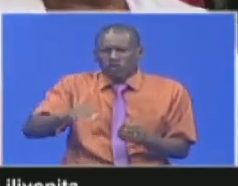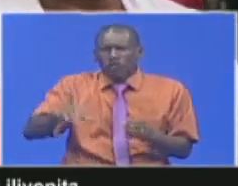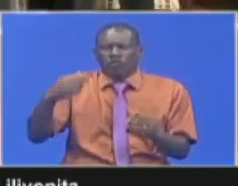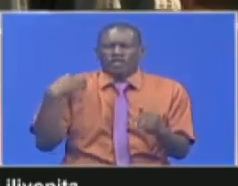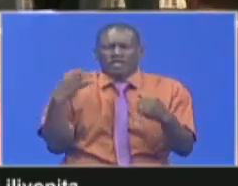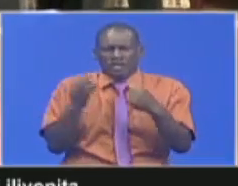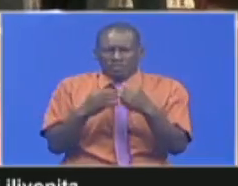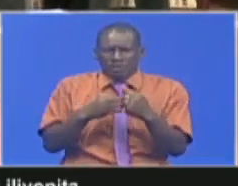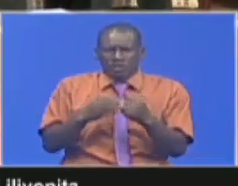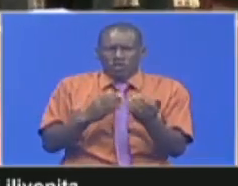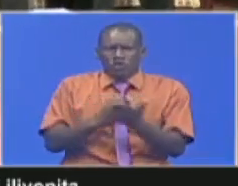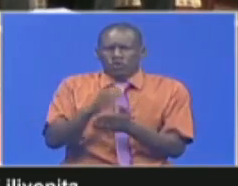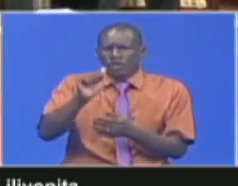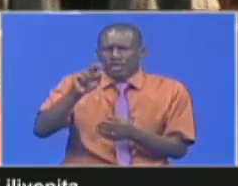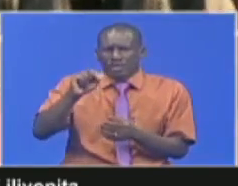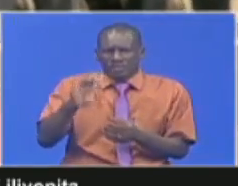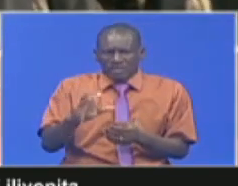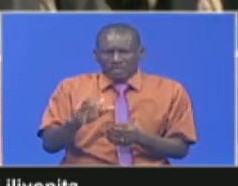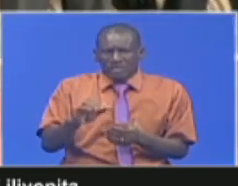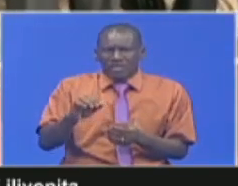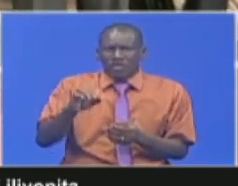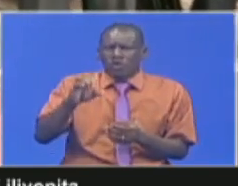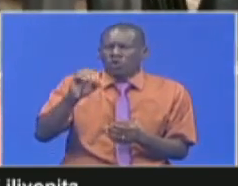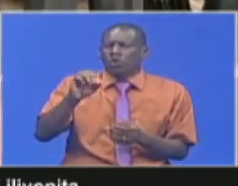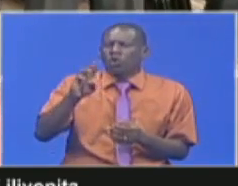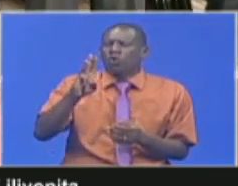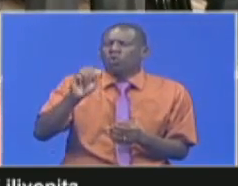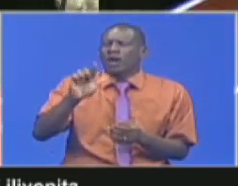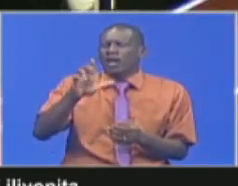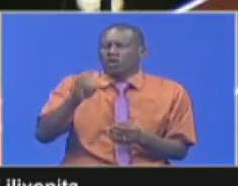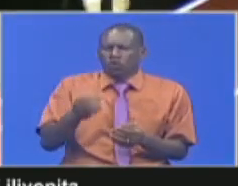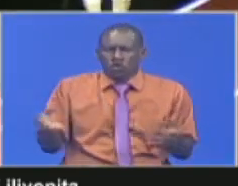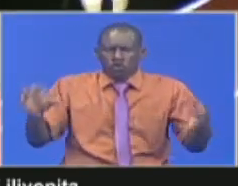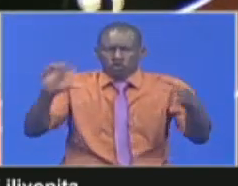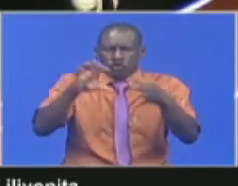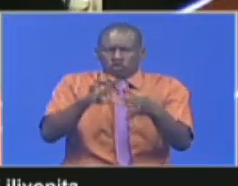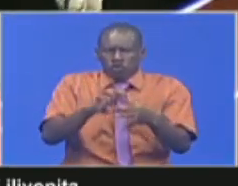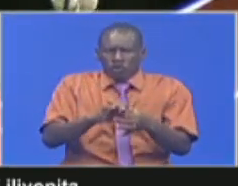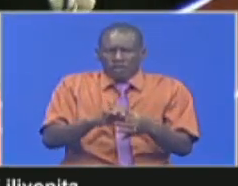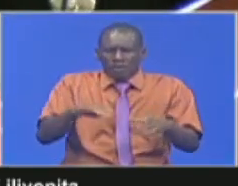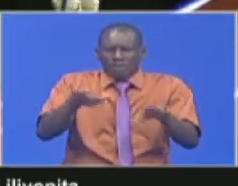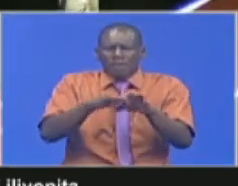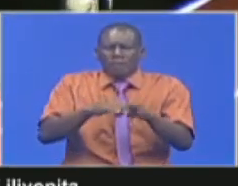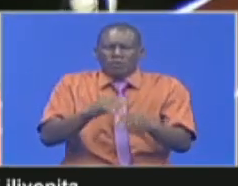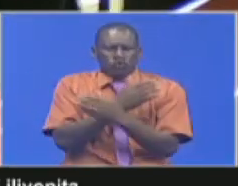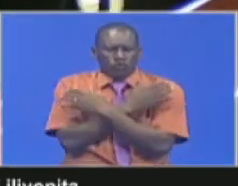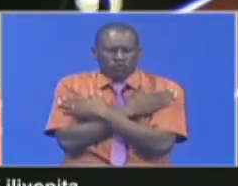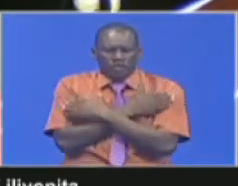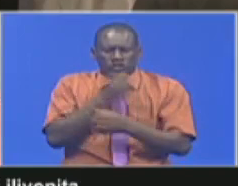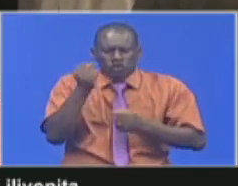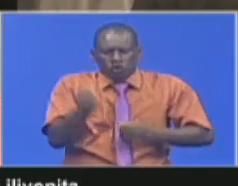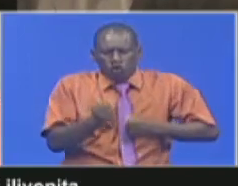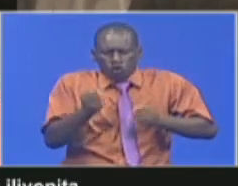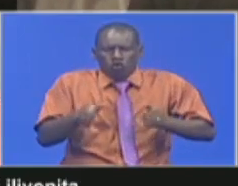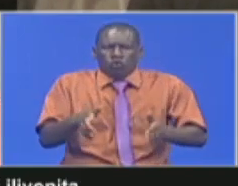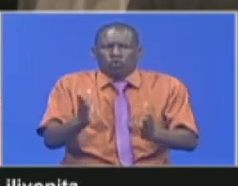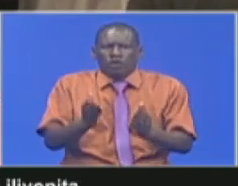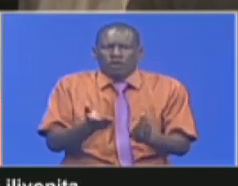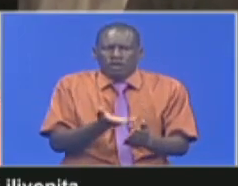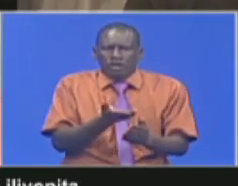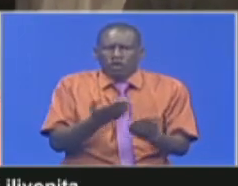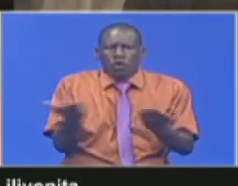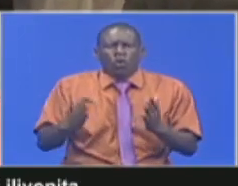kwa tiketi ya ANC, Eliud Owalo, walijumuika na waumini wa kanisa la Friends Ngong Road walikoombewa